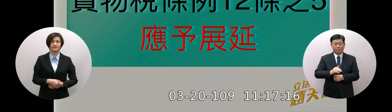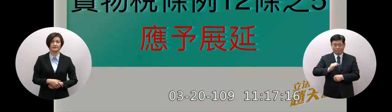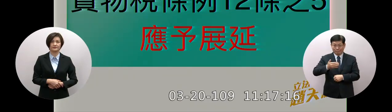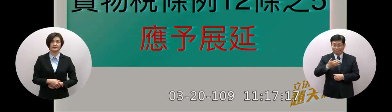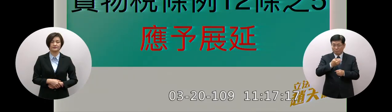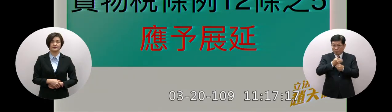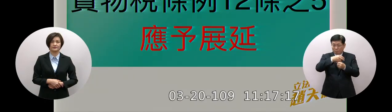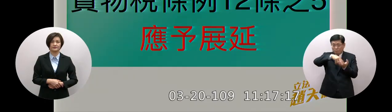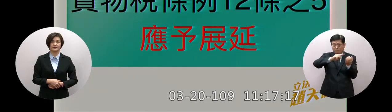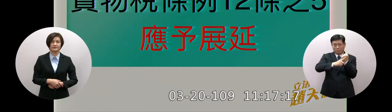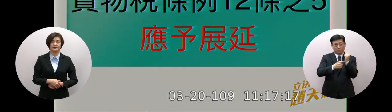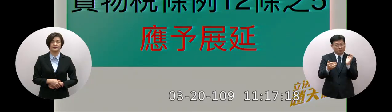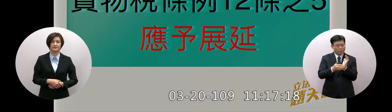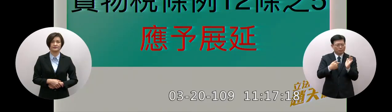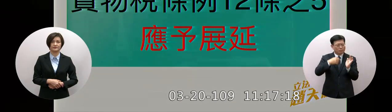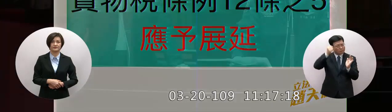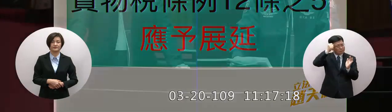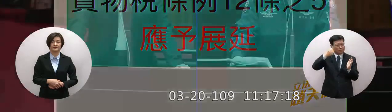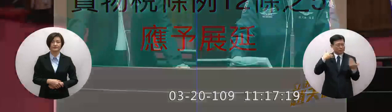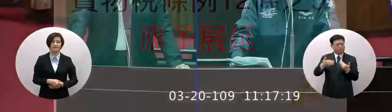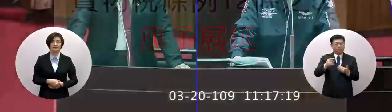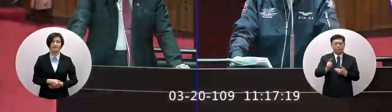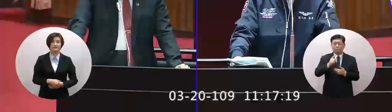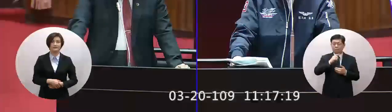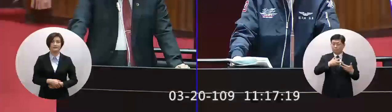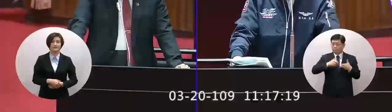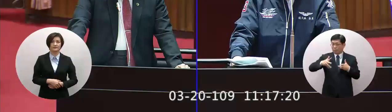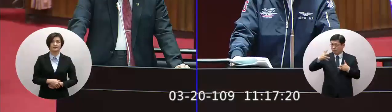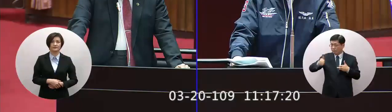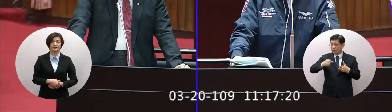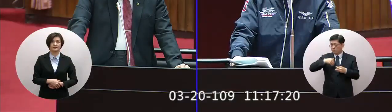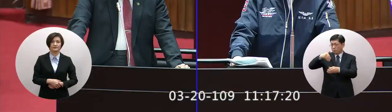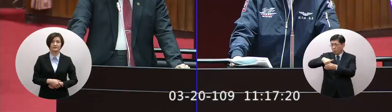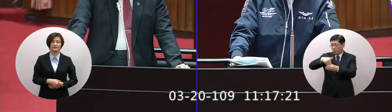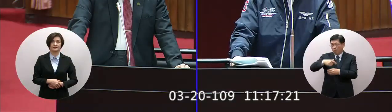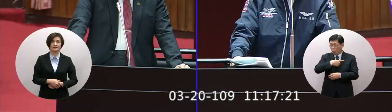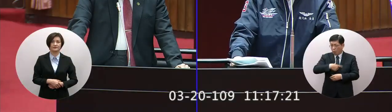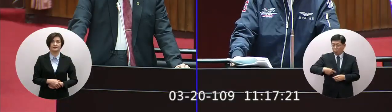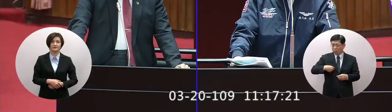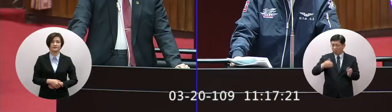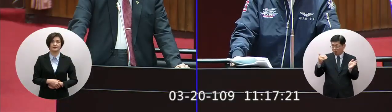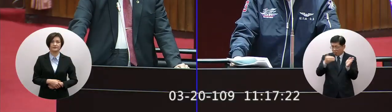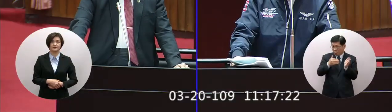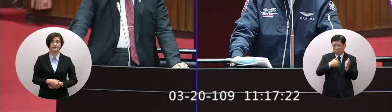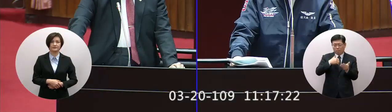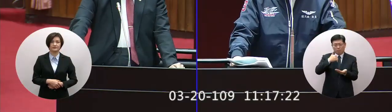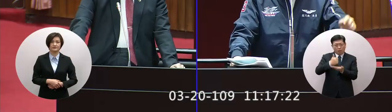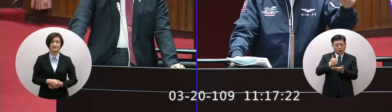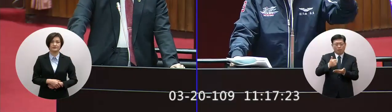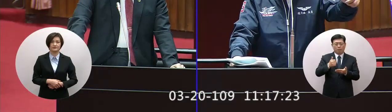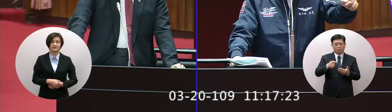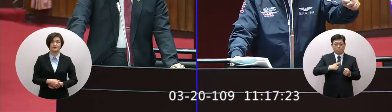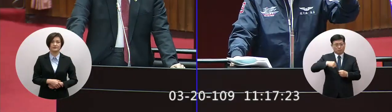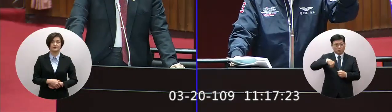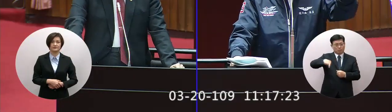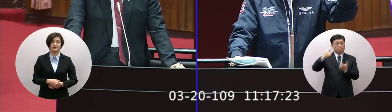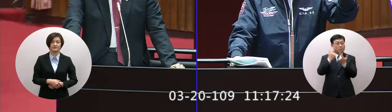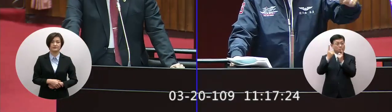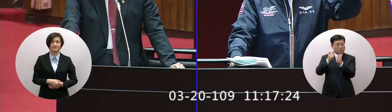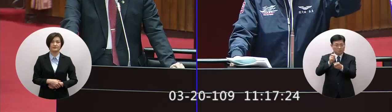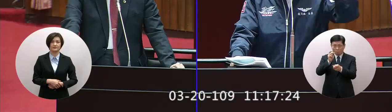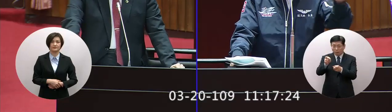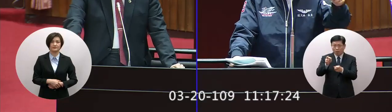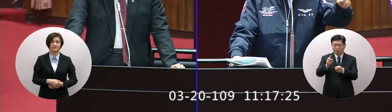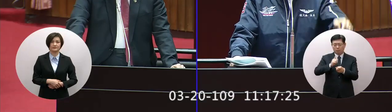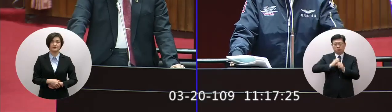是马总统可以立法完成，我印象很深刻，是因为蔡英文总统当时在竞选，而且当选的可能性蛮高的，所以他到了台北港去看的